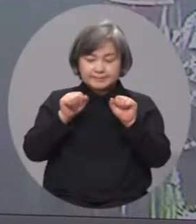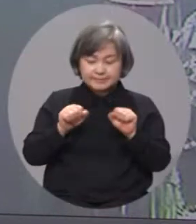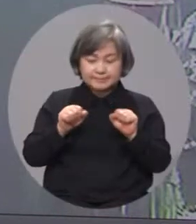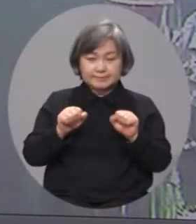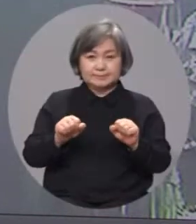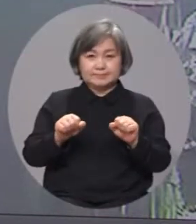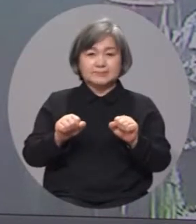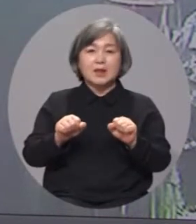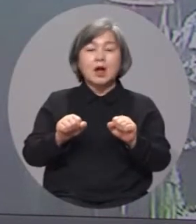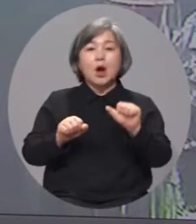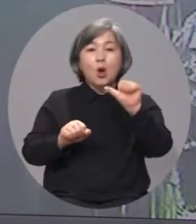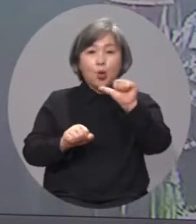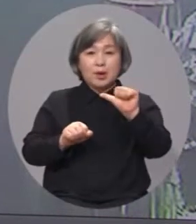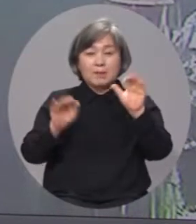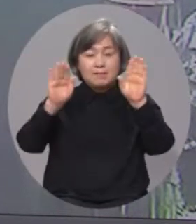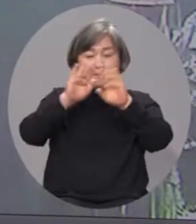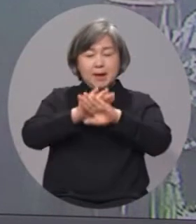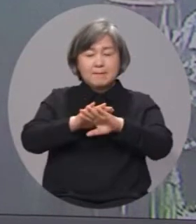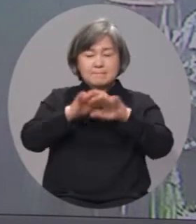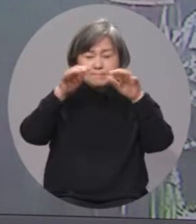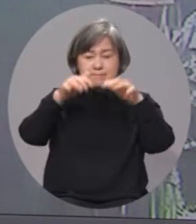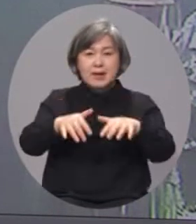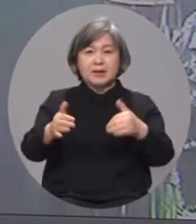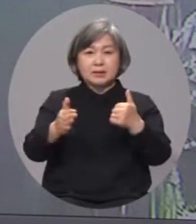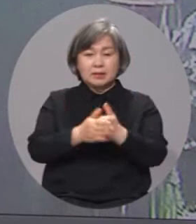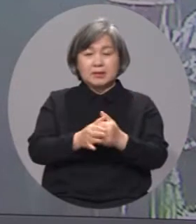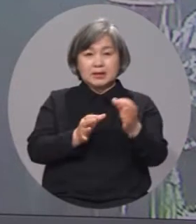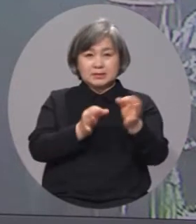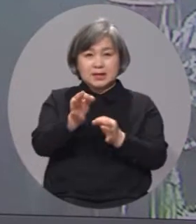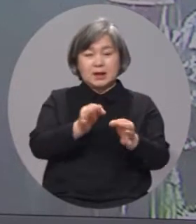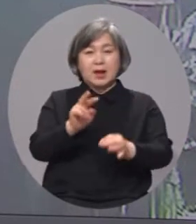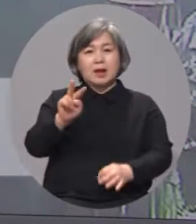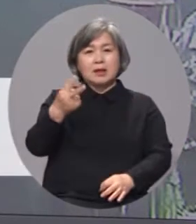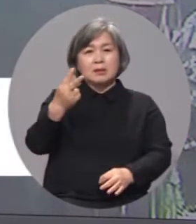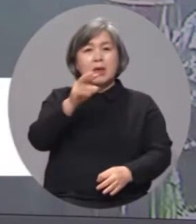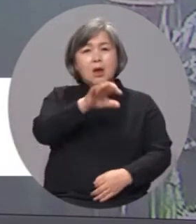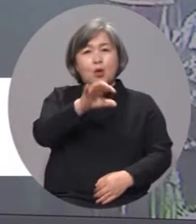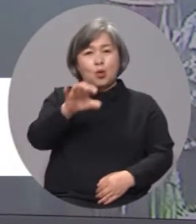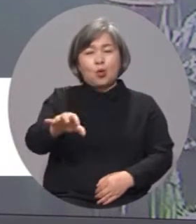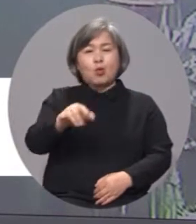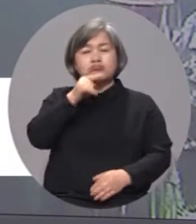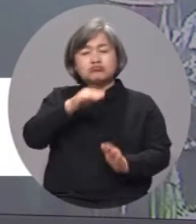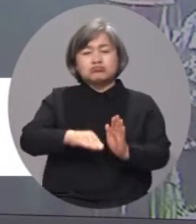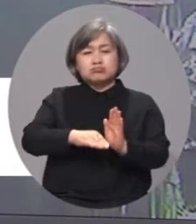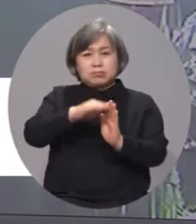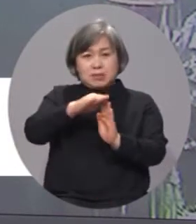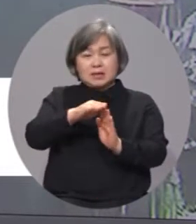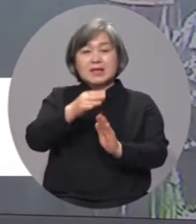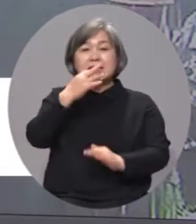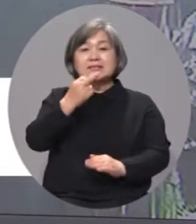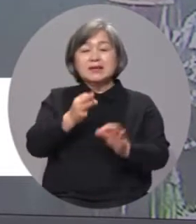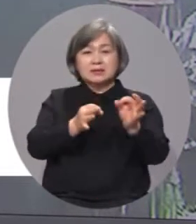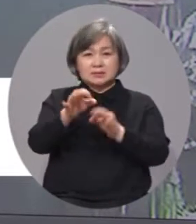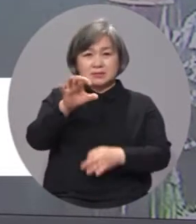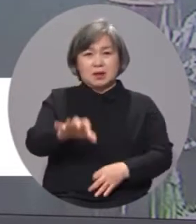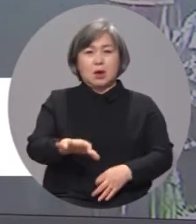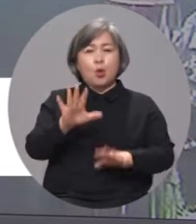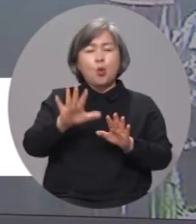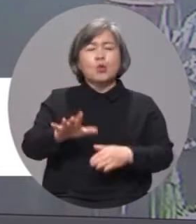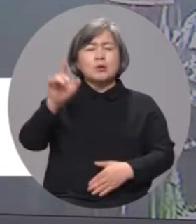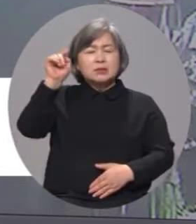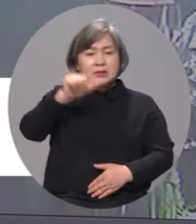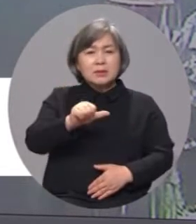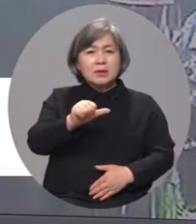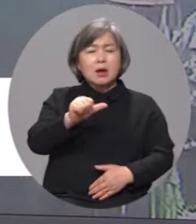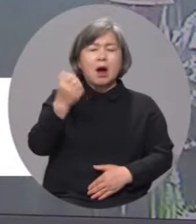여러분 안녕하십니까. 지난 5일 밤에 내렸던 폭우로 상가 200여 곳이 침수됐었던 익산의 전통시장이 오늘